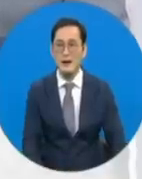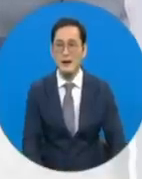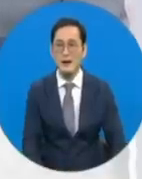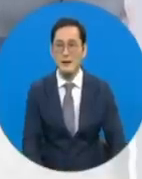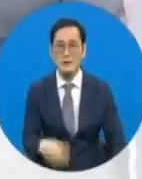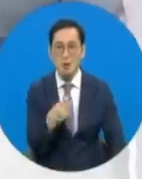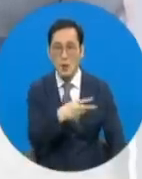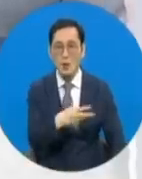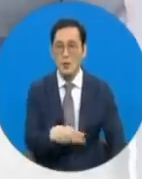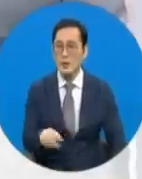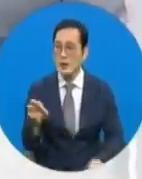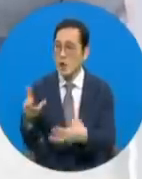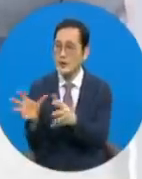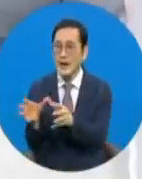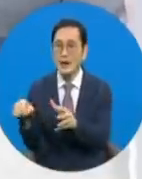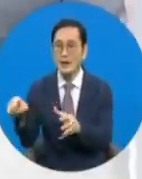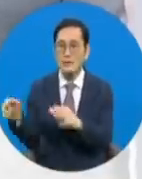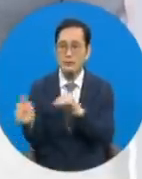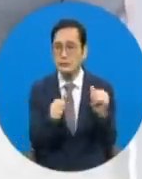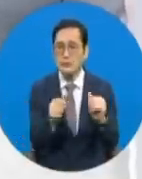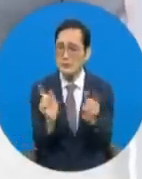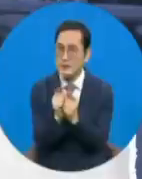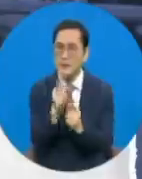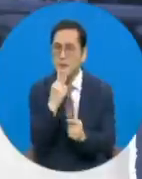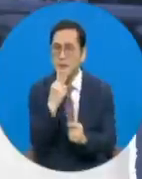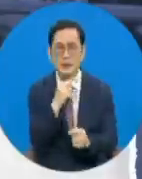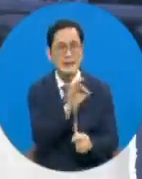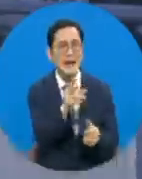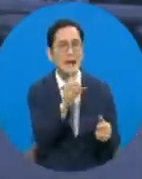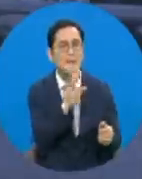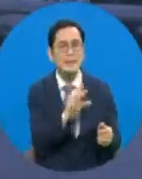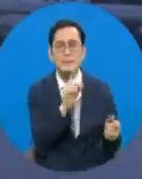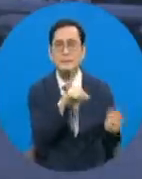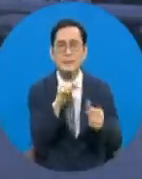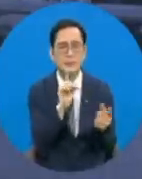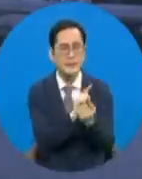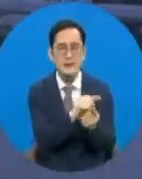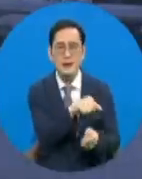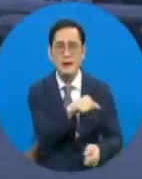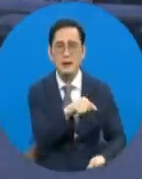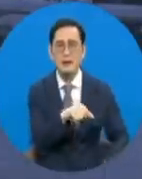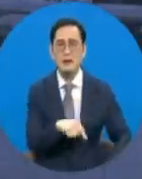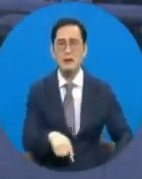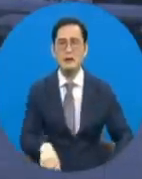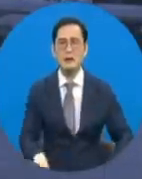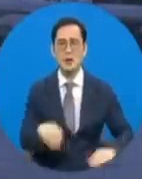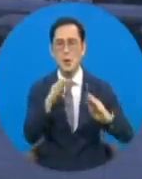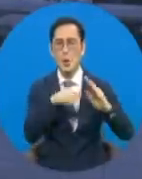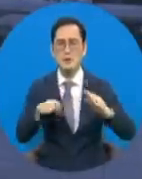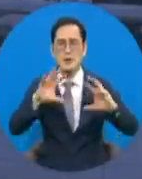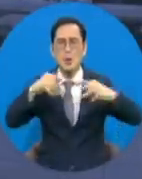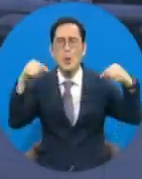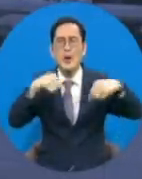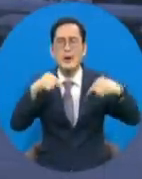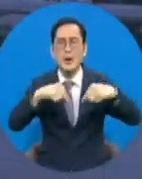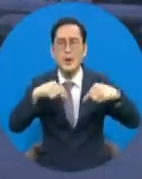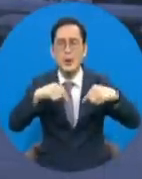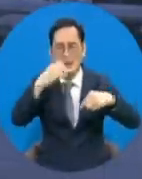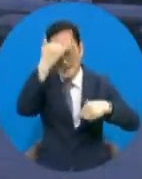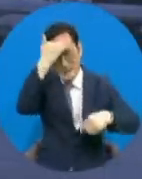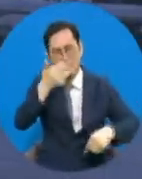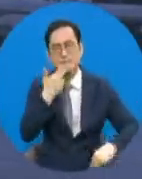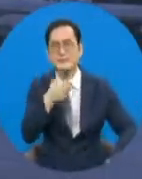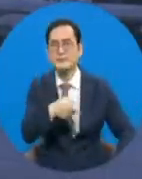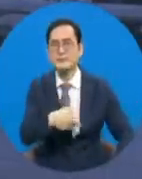것 같습니다. 그러니까요. 어제 회동이 기존 외교 공식과는 맞지 않는 부분이 많다, 이런 지적들이 나오고